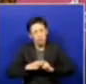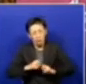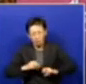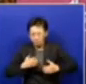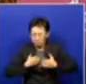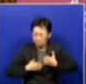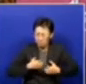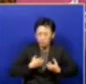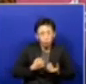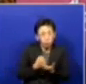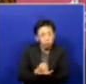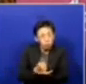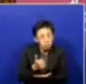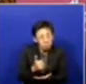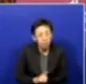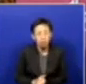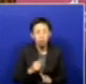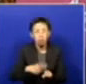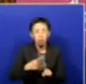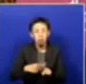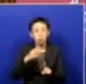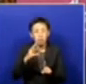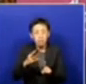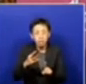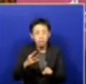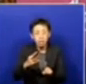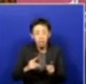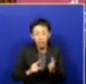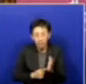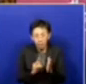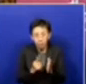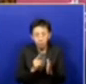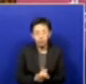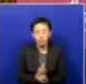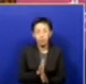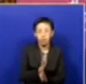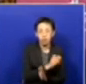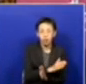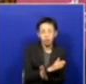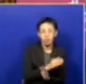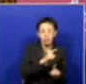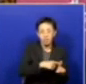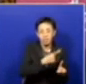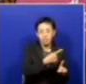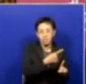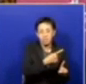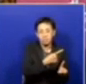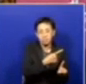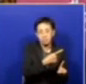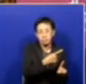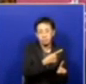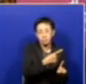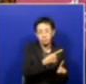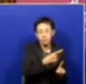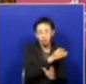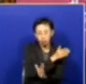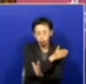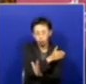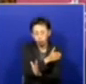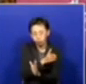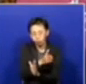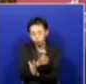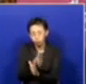เพราะว่านับเวลา6เดือนของท่านนับย้อนไปตั้งแต่เดือนมกราที่ผ่านมาไปจน